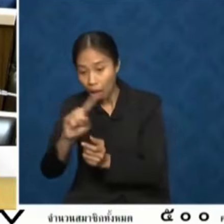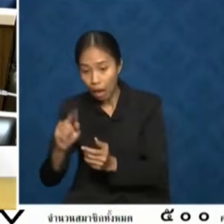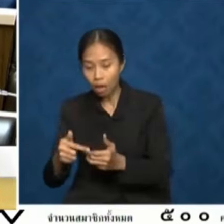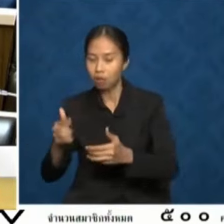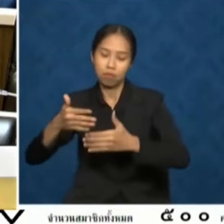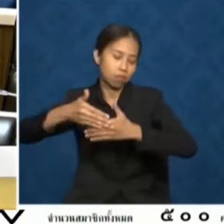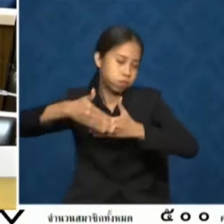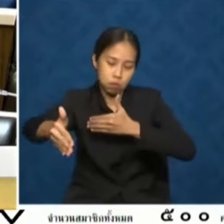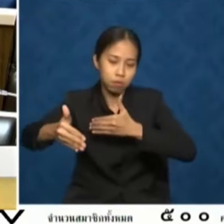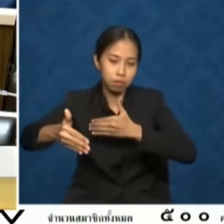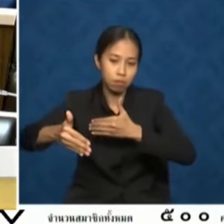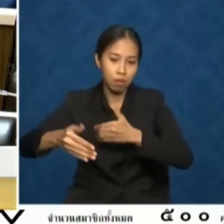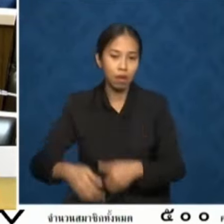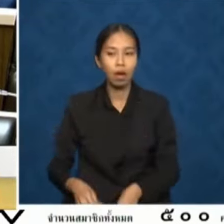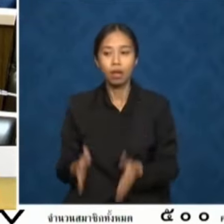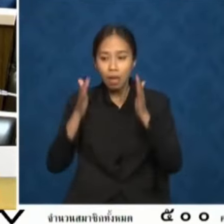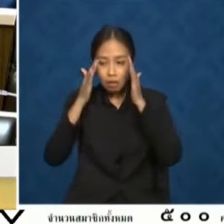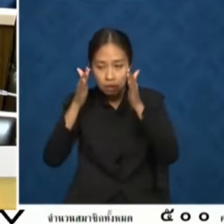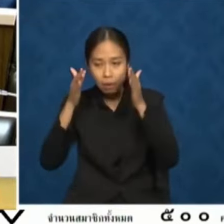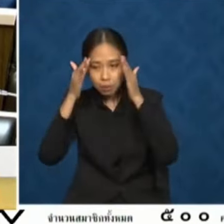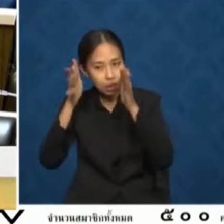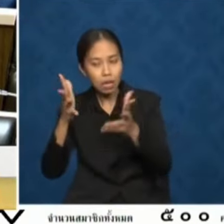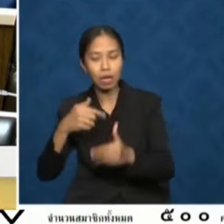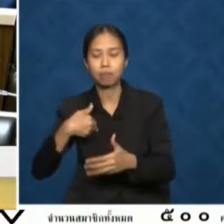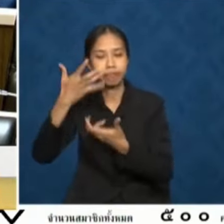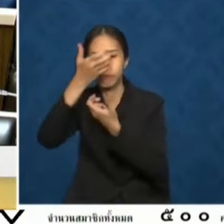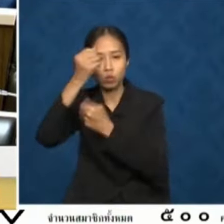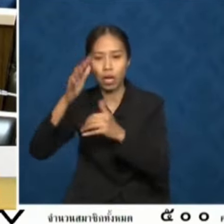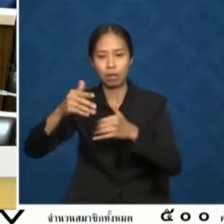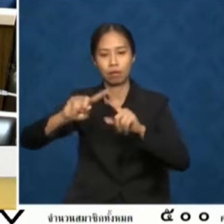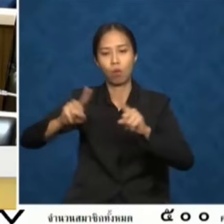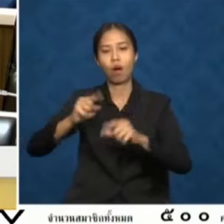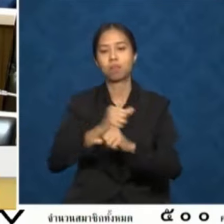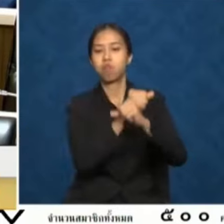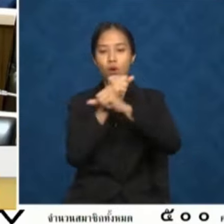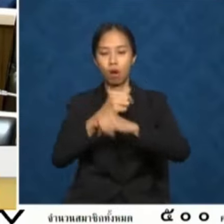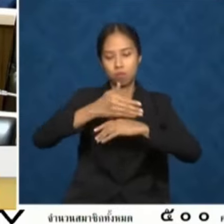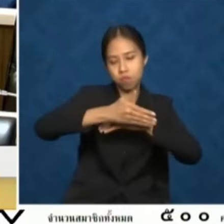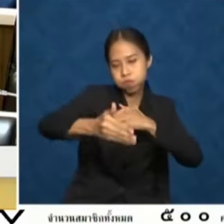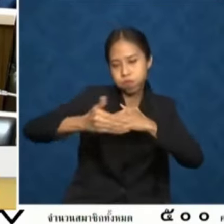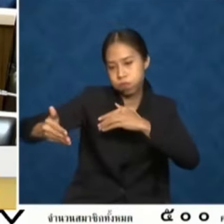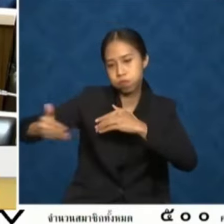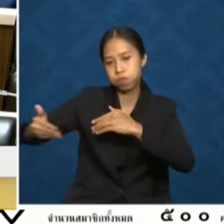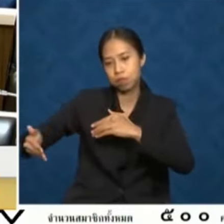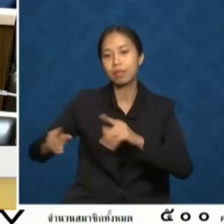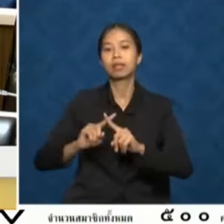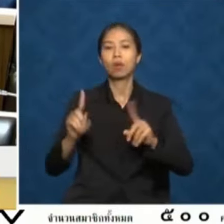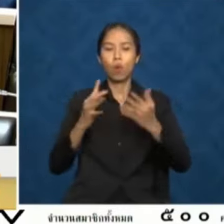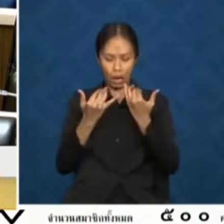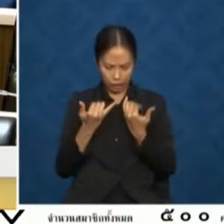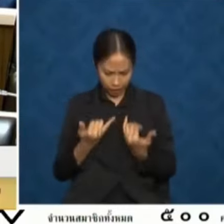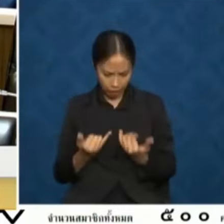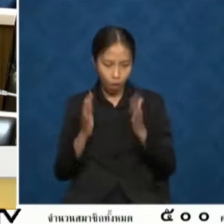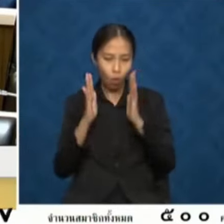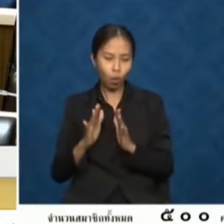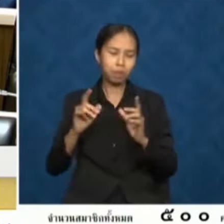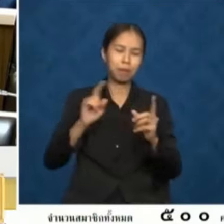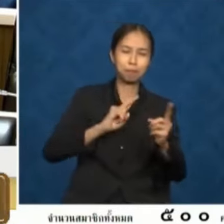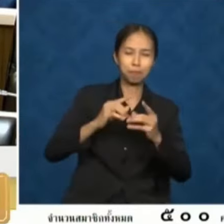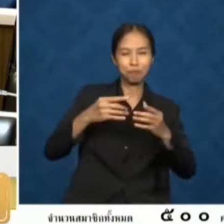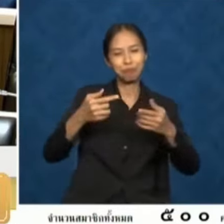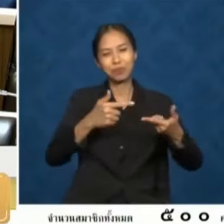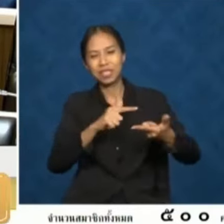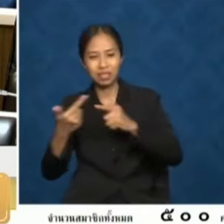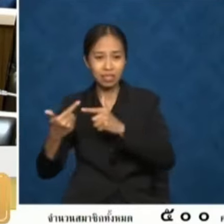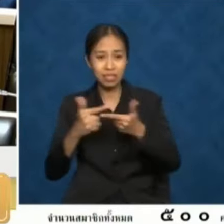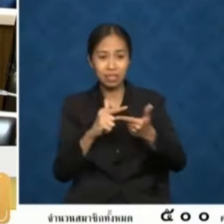มีเจตนาบริสุทธิ์หรือไม่ก็ตามที่ผ่านมาคนทำให้คนเรามาถกเถียงกันในสภาวันนี้กำลังสร้